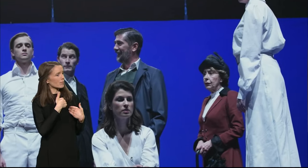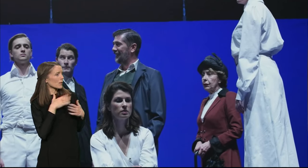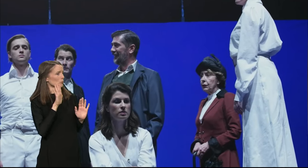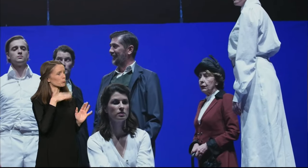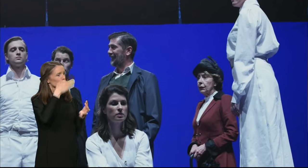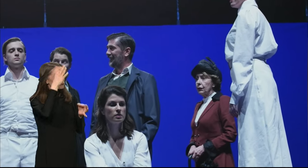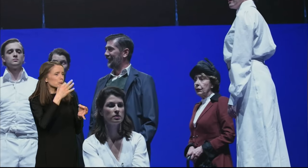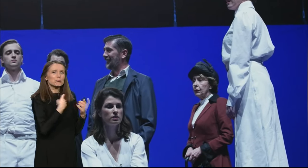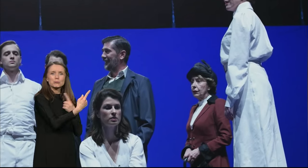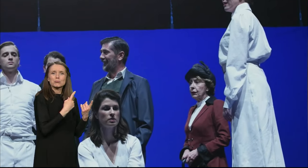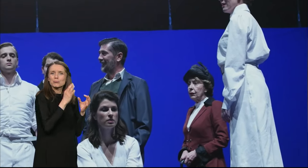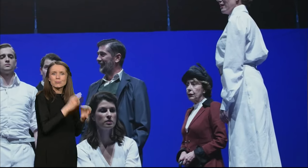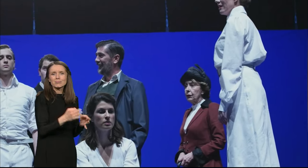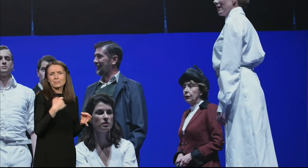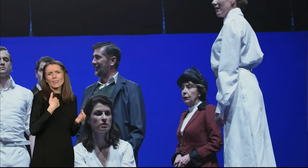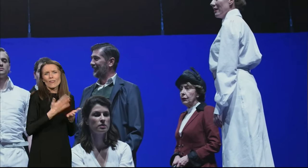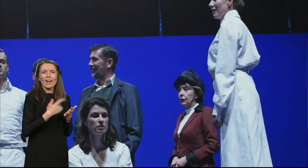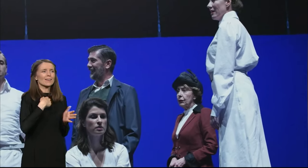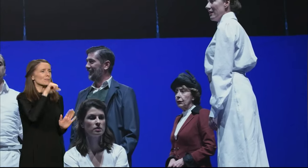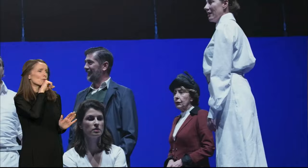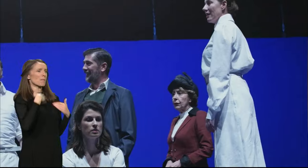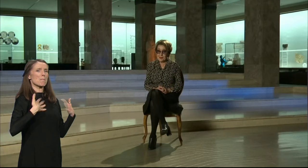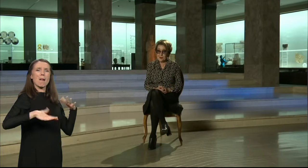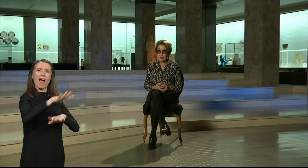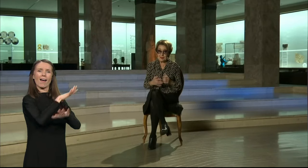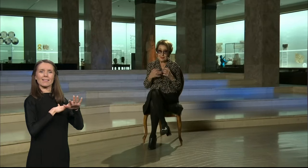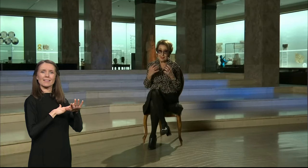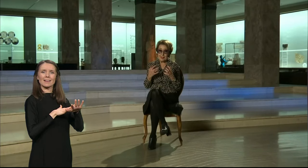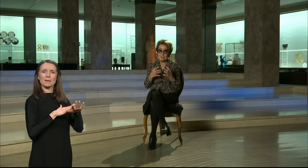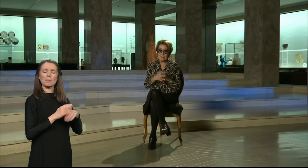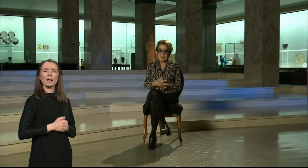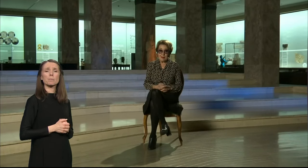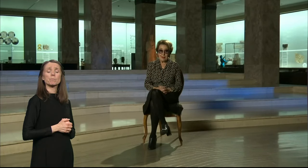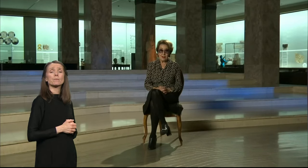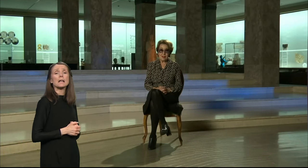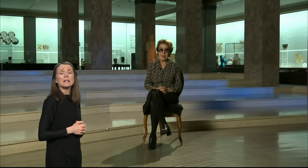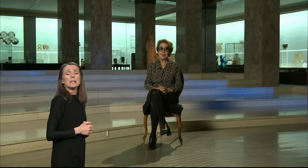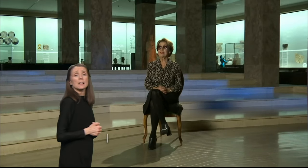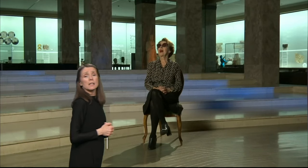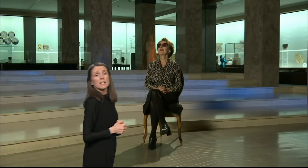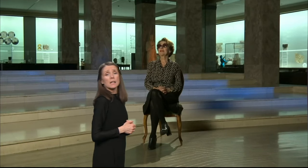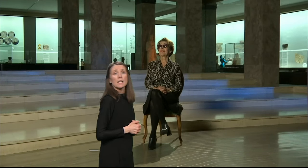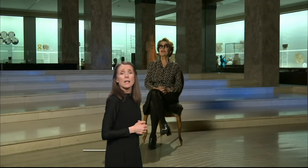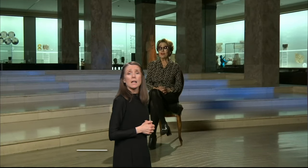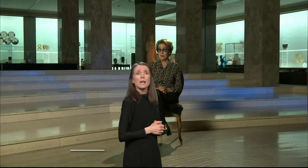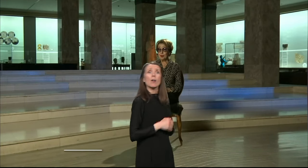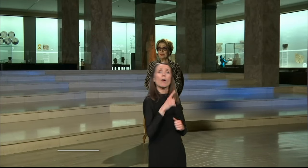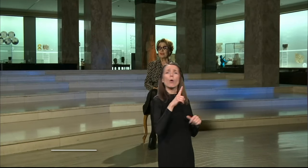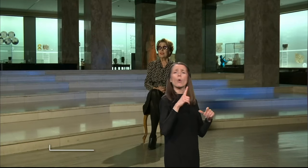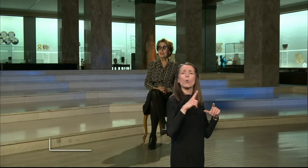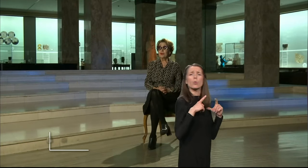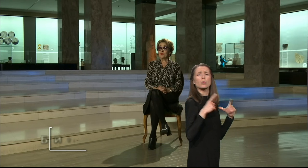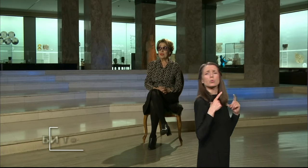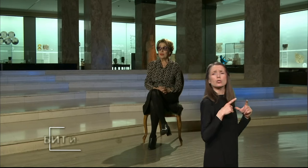postavljam. Tako da to mene raduje i osvežava. Ispuniti neki, kako bih rekla, zavet, nešto